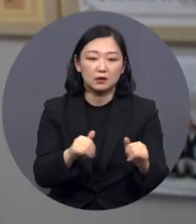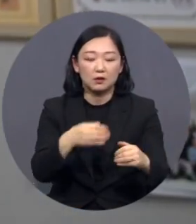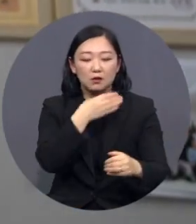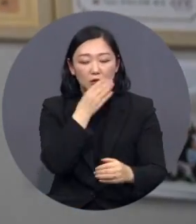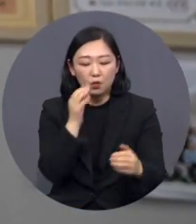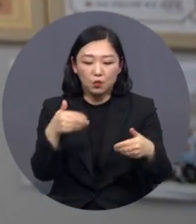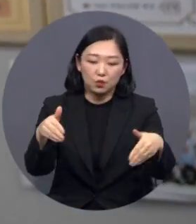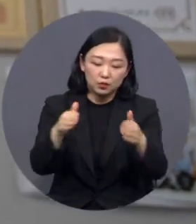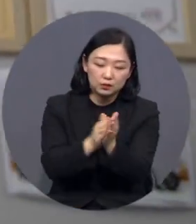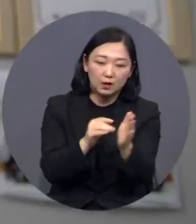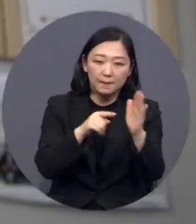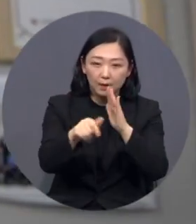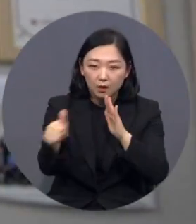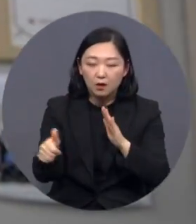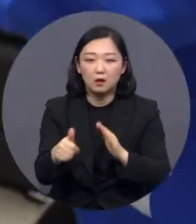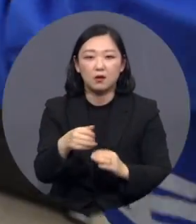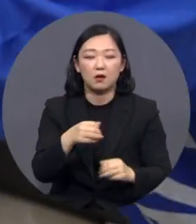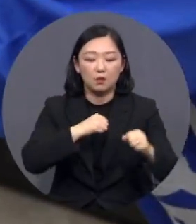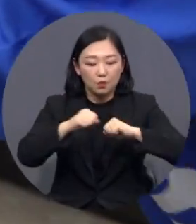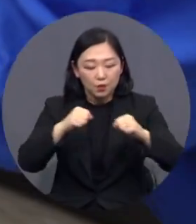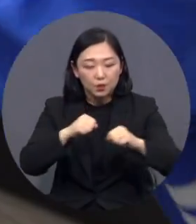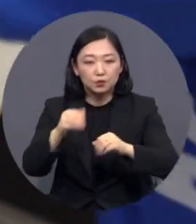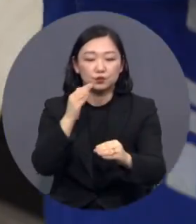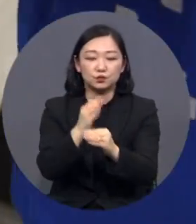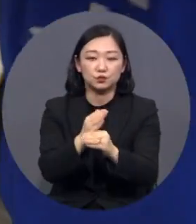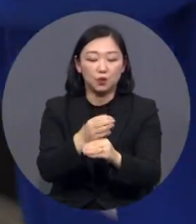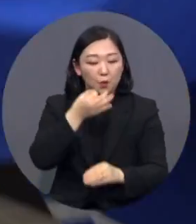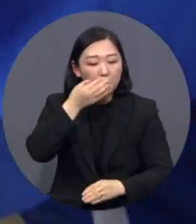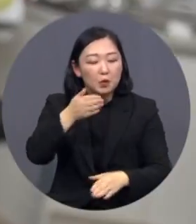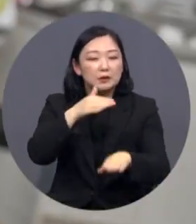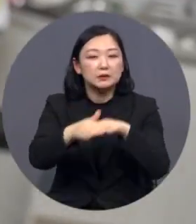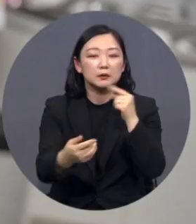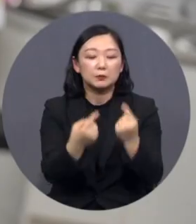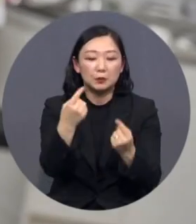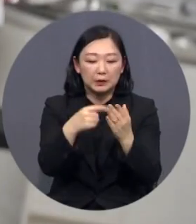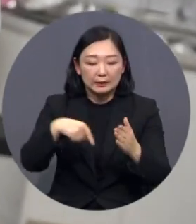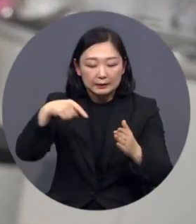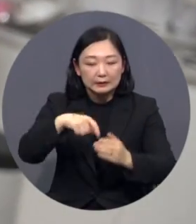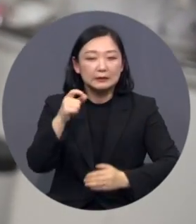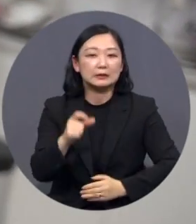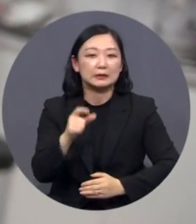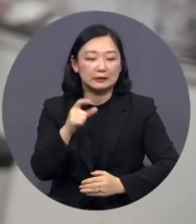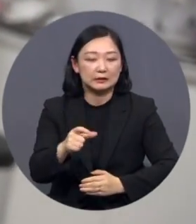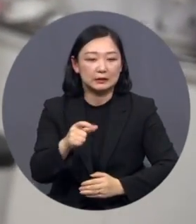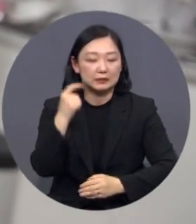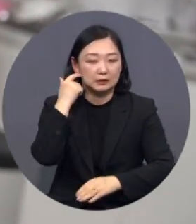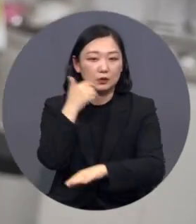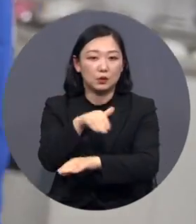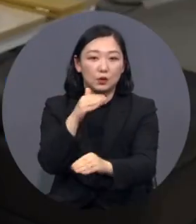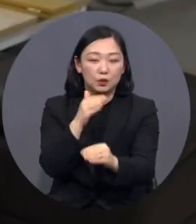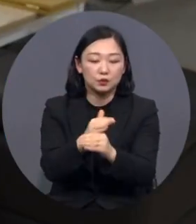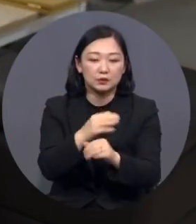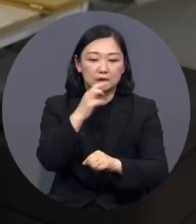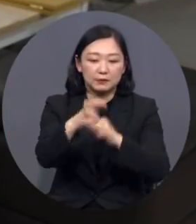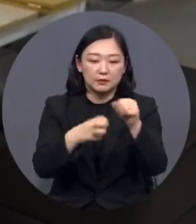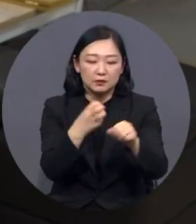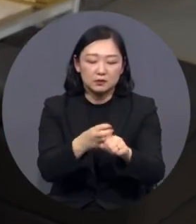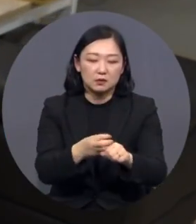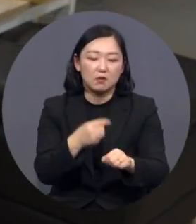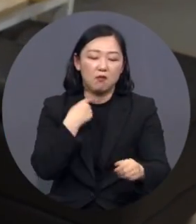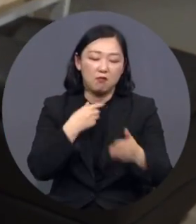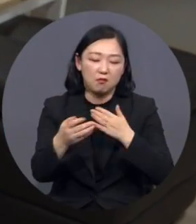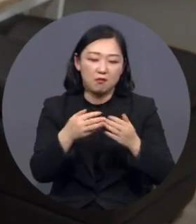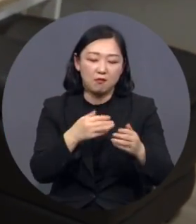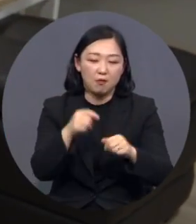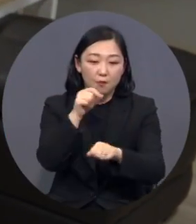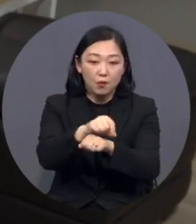있습니다. 보여주기식 유세보다 내실을 갖춘 유세로 전략을 세우고 있는데 30년 넘게 공직생활로 다진 경험을 가장